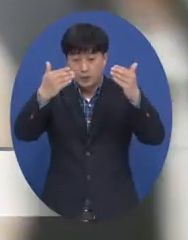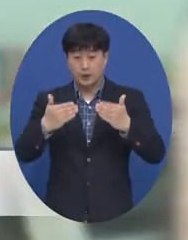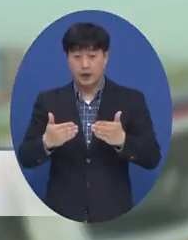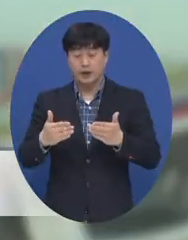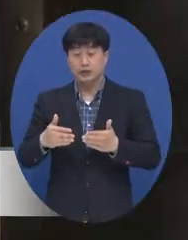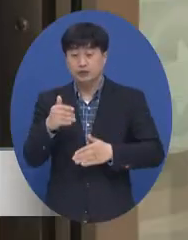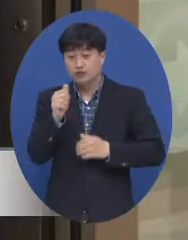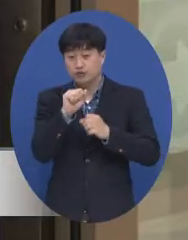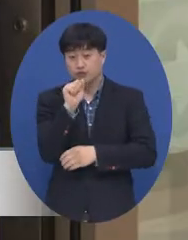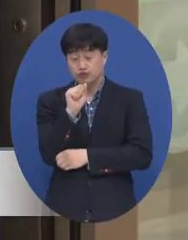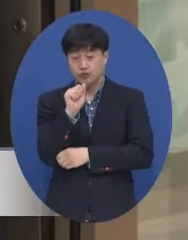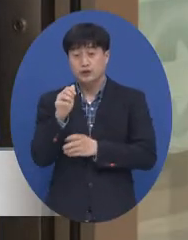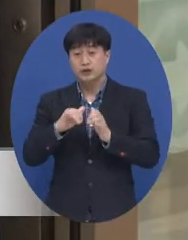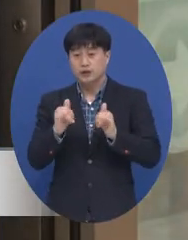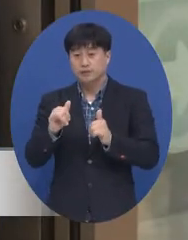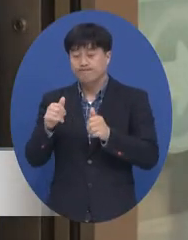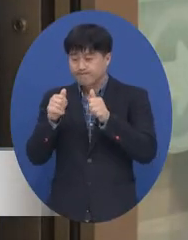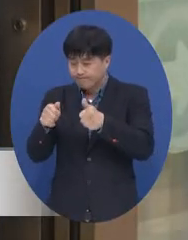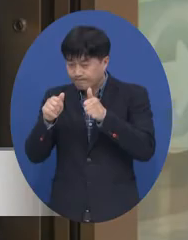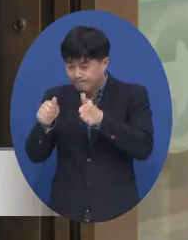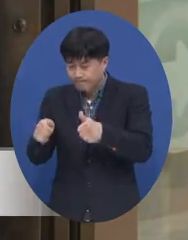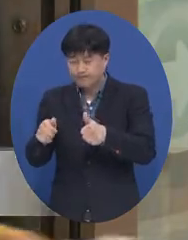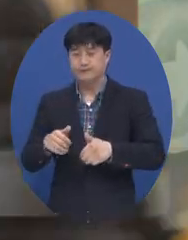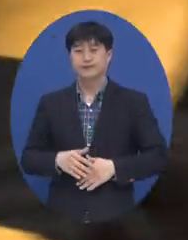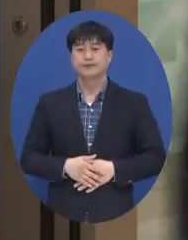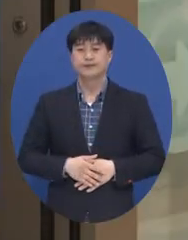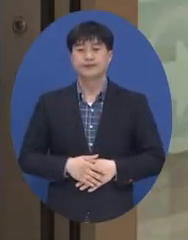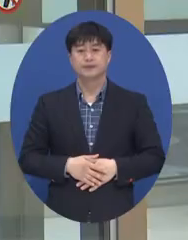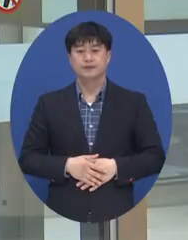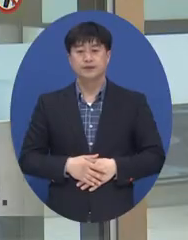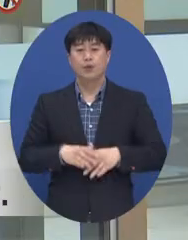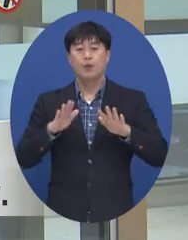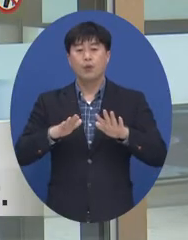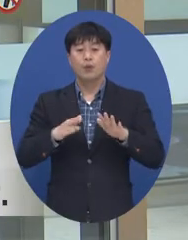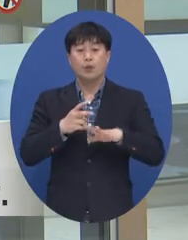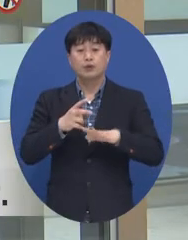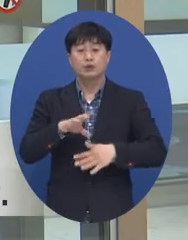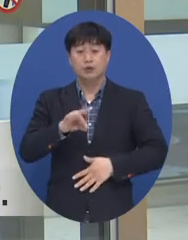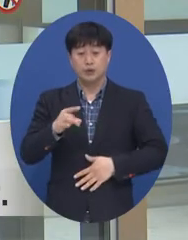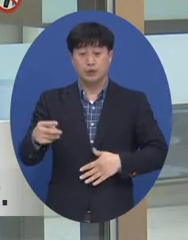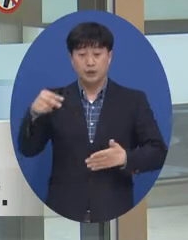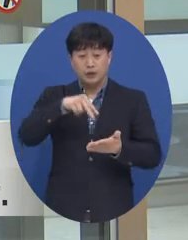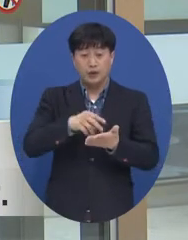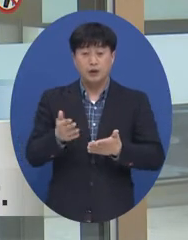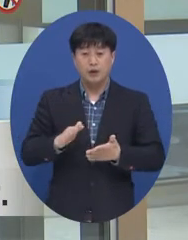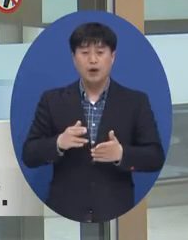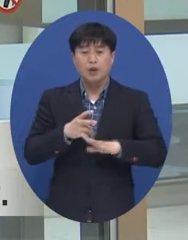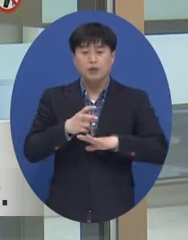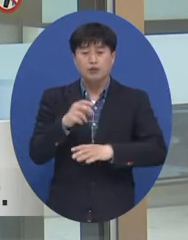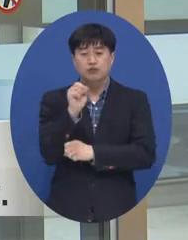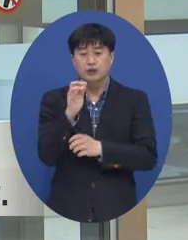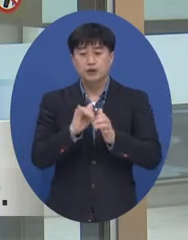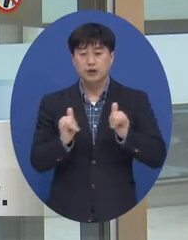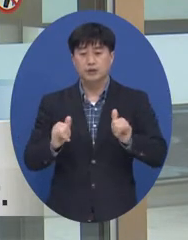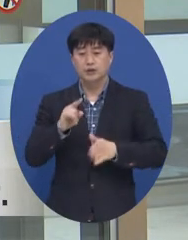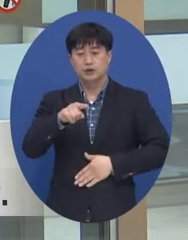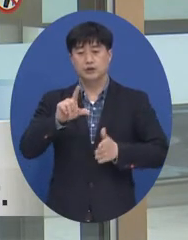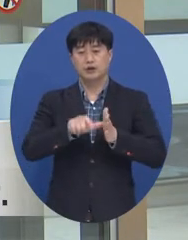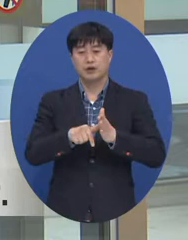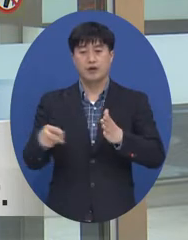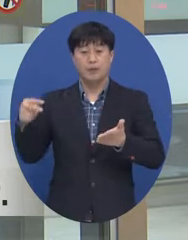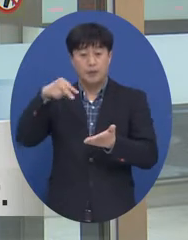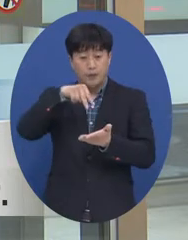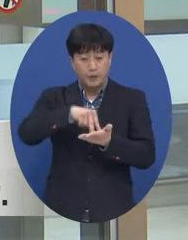버스 기사가 내려 승객들에게 인사를 건넵니다. 오늘 이 버스 처음 타봤는데 버스 기사님께서